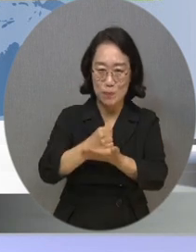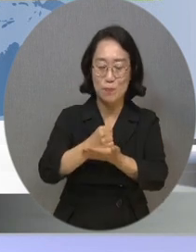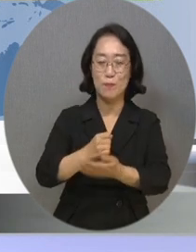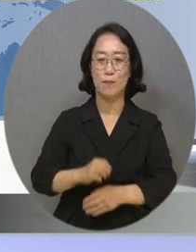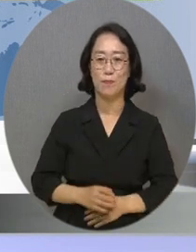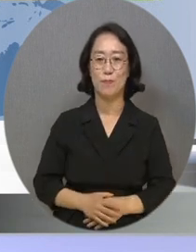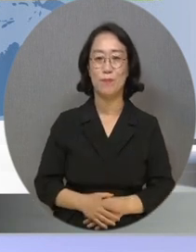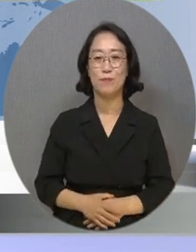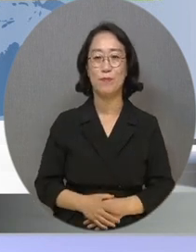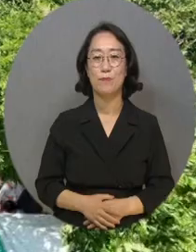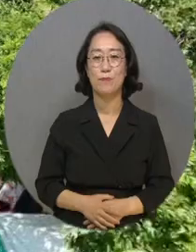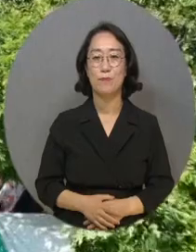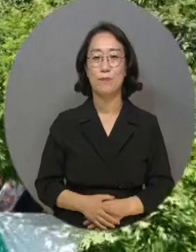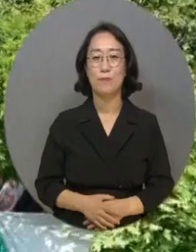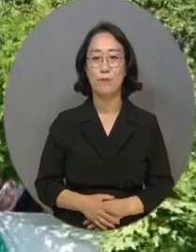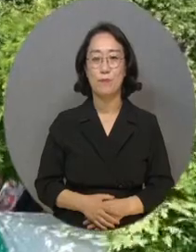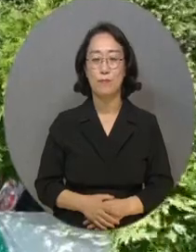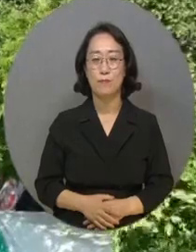기자입니다.